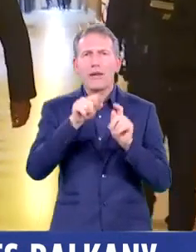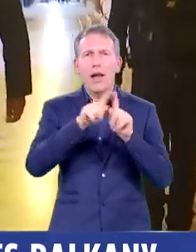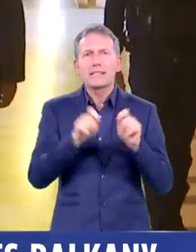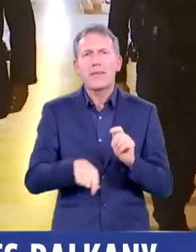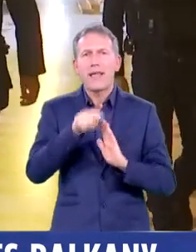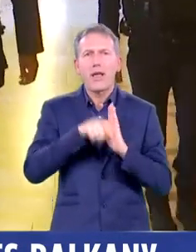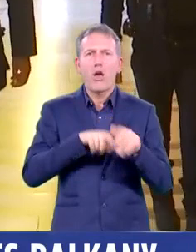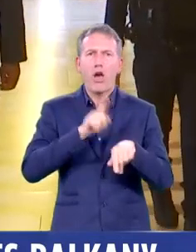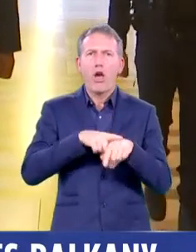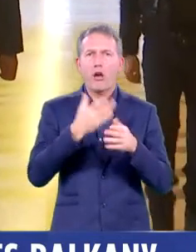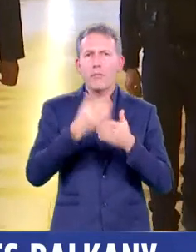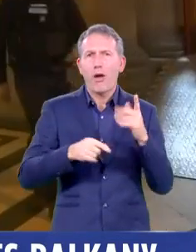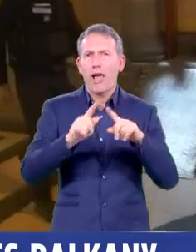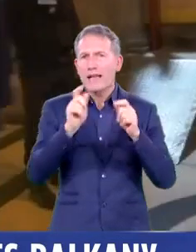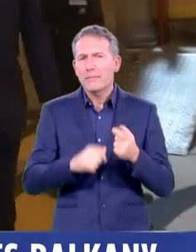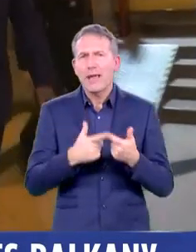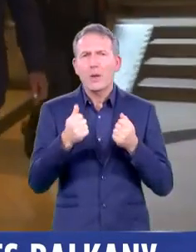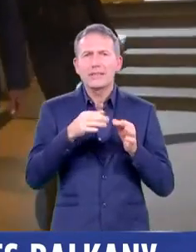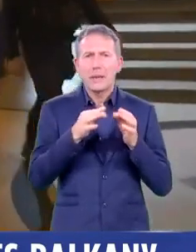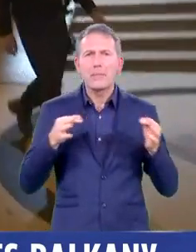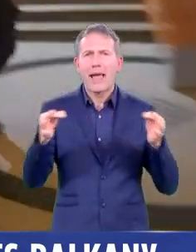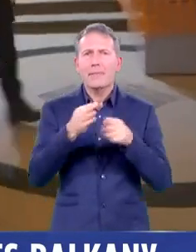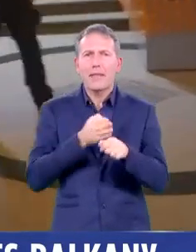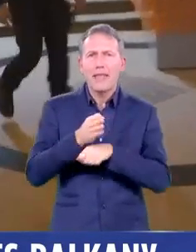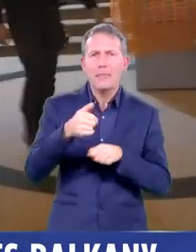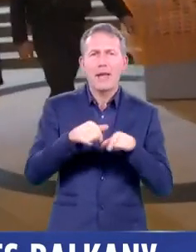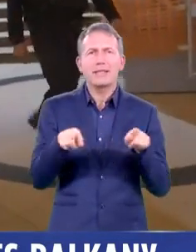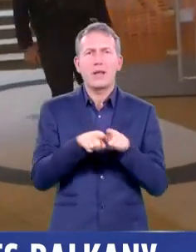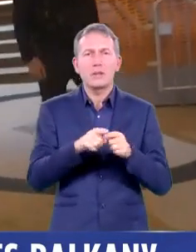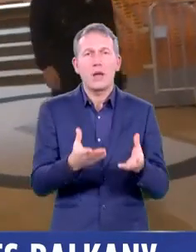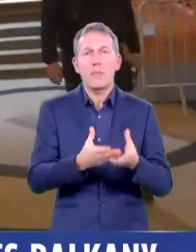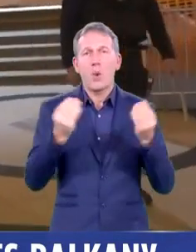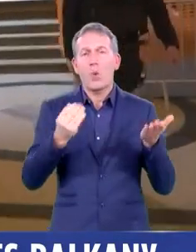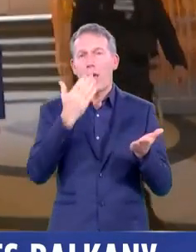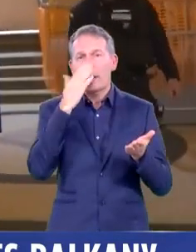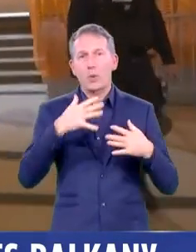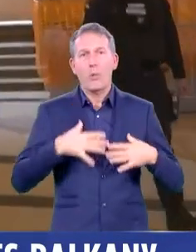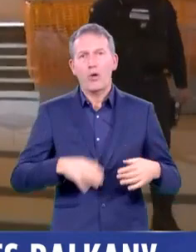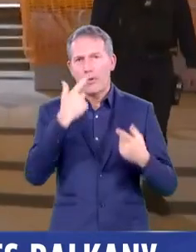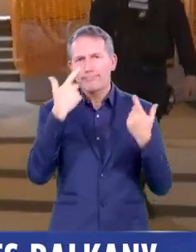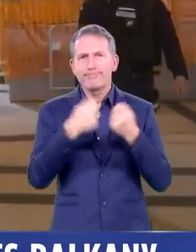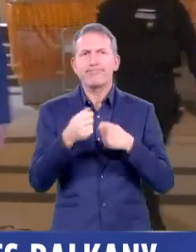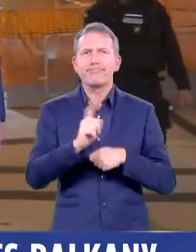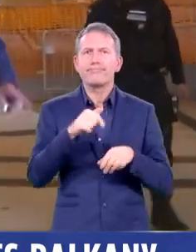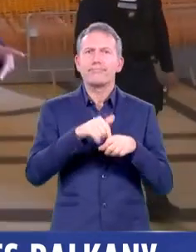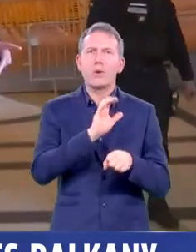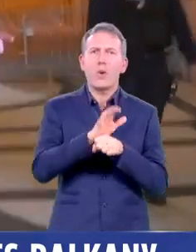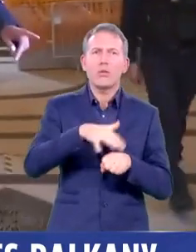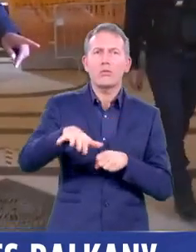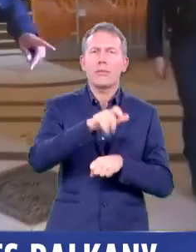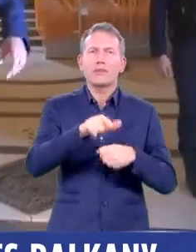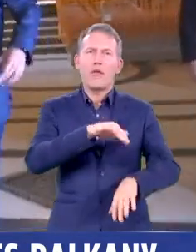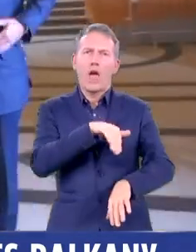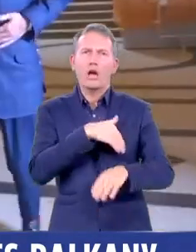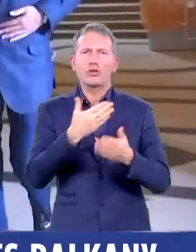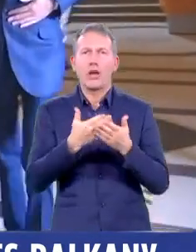des horaires qui ne sont pas respectés, des périmètres qui ne sont pas respectés et plusieurs comportements inappropriés à l'égard des agents de probation.